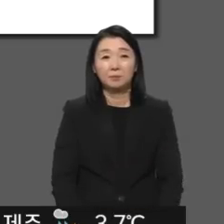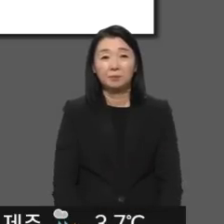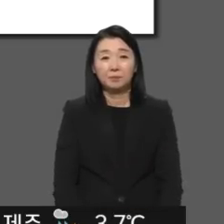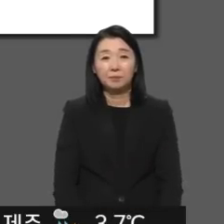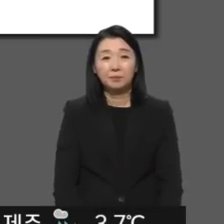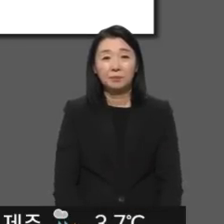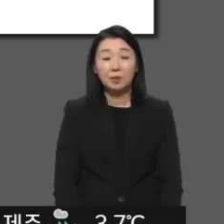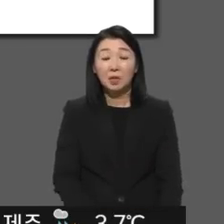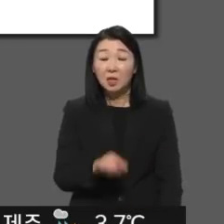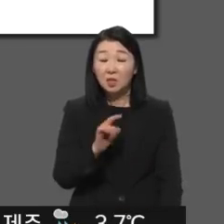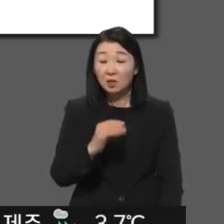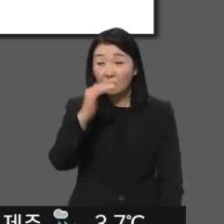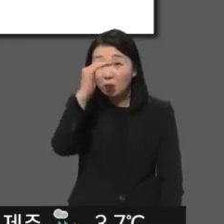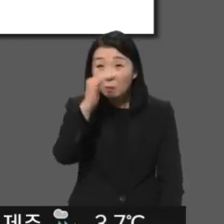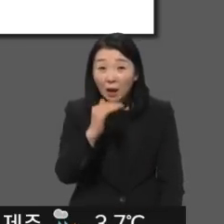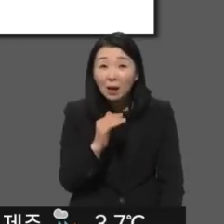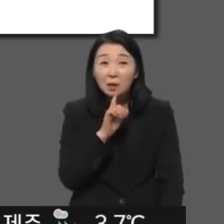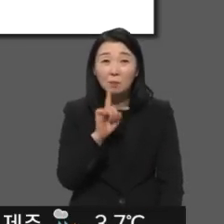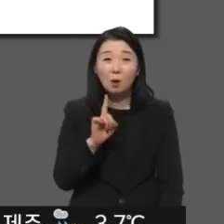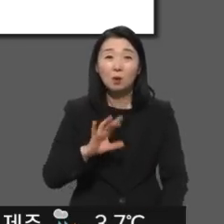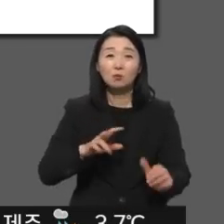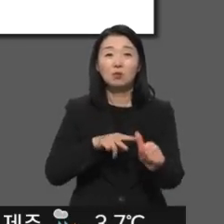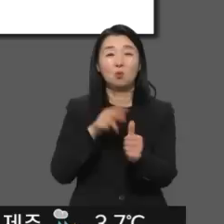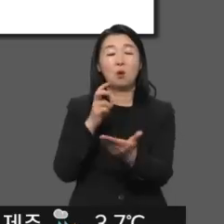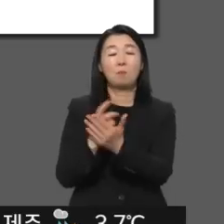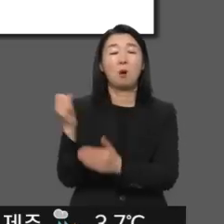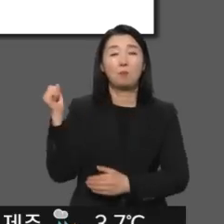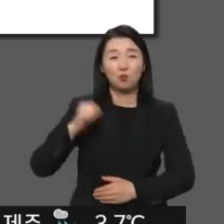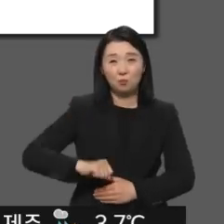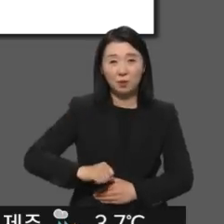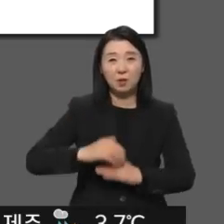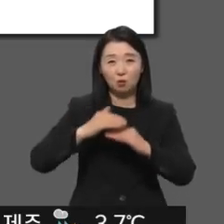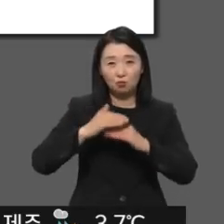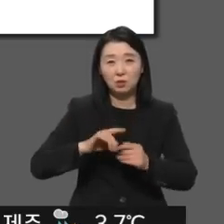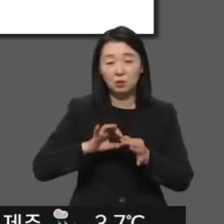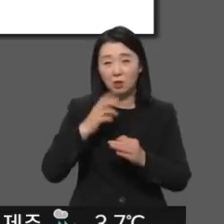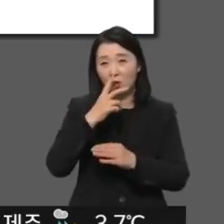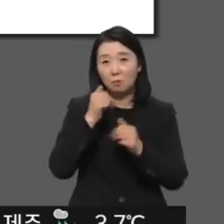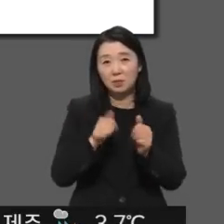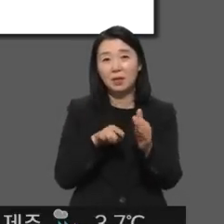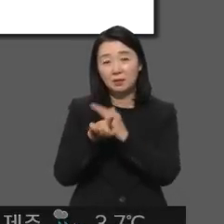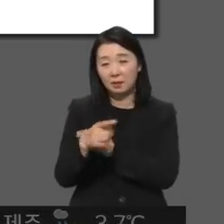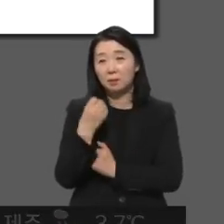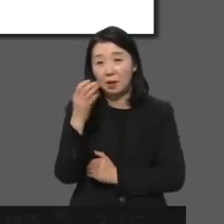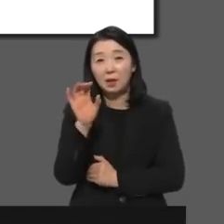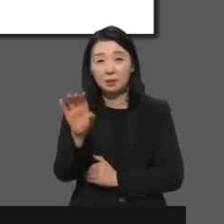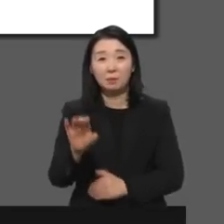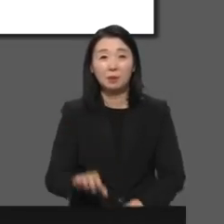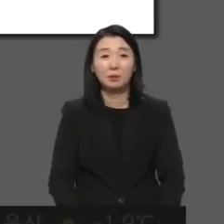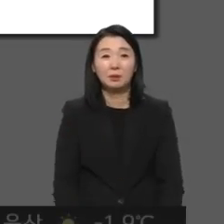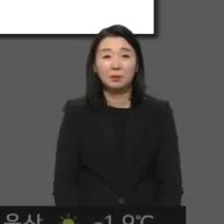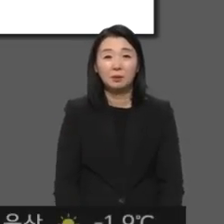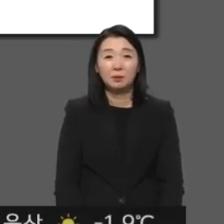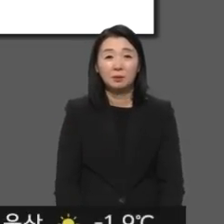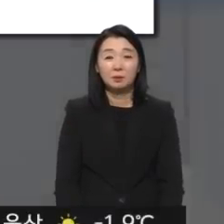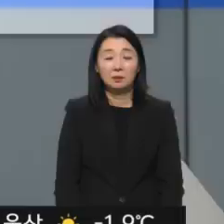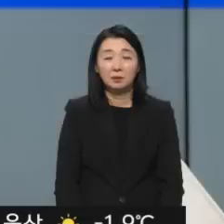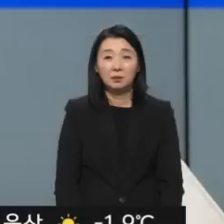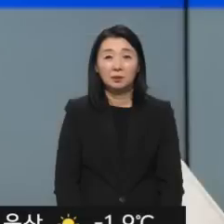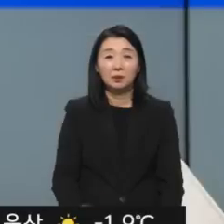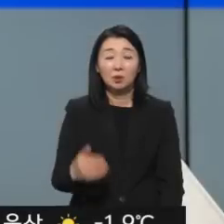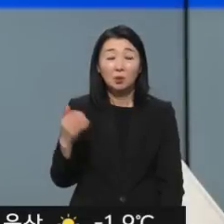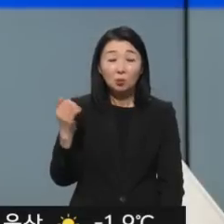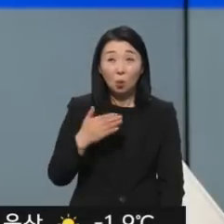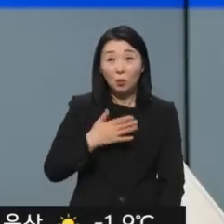대해서도 그런 걸 얘기하는 건 국정원법 위반이다. 구체적인 내용 검찰에서 말하겠다고 밝혔습니다. 네. 자, 문재인 정부 인사 중에서